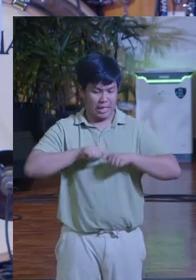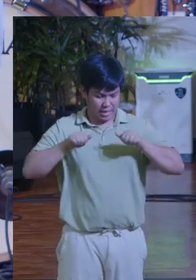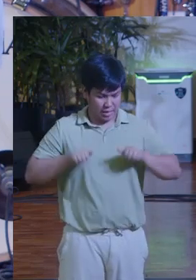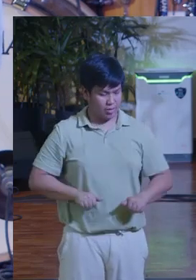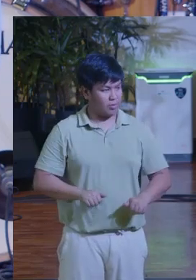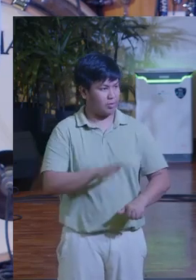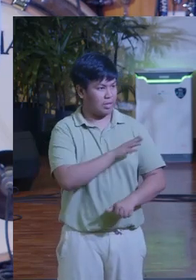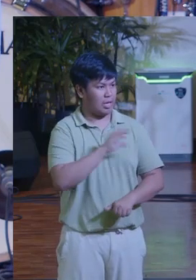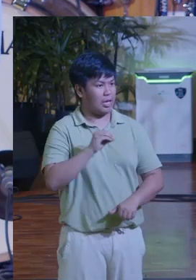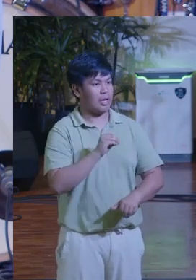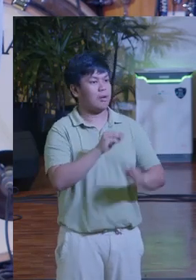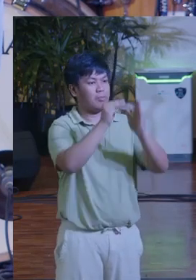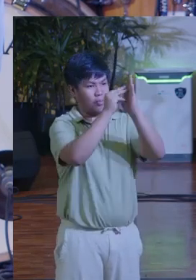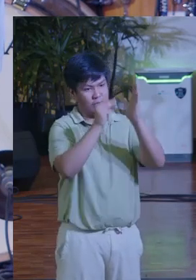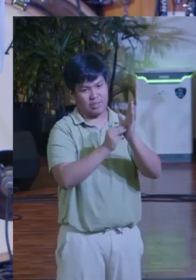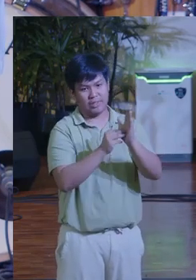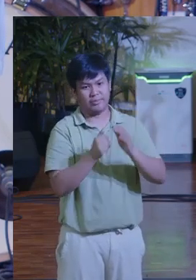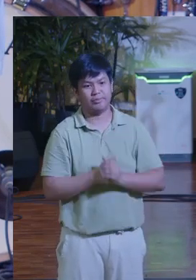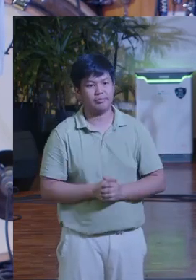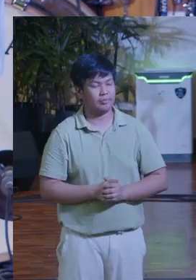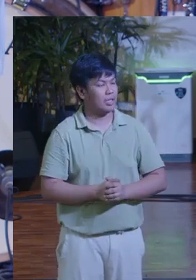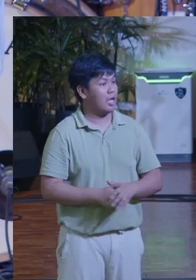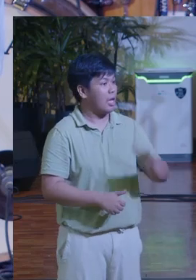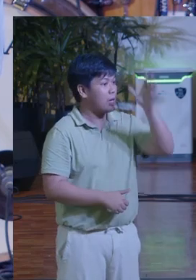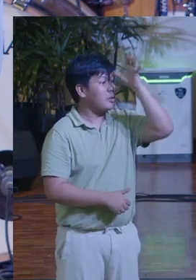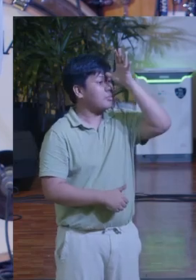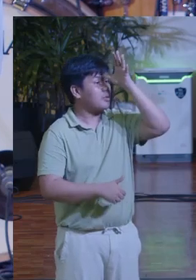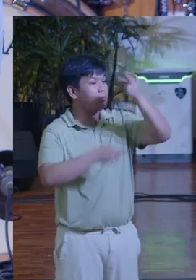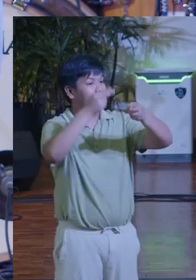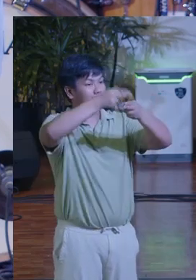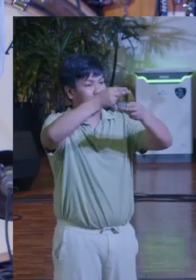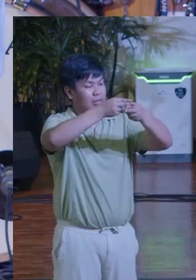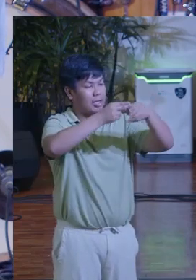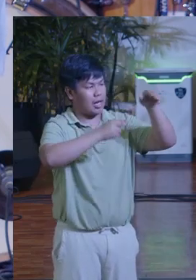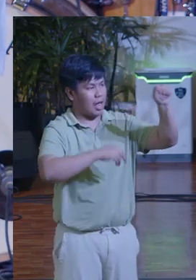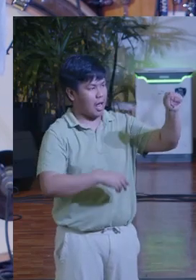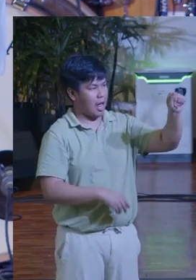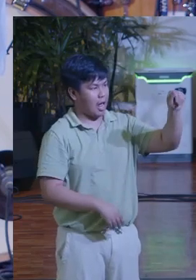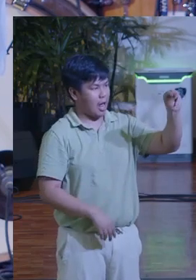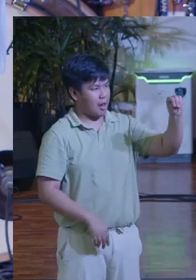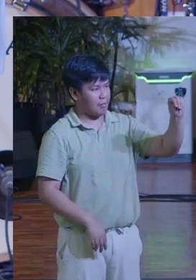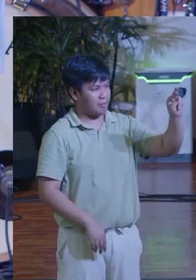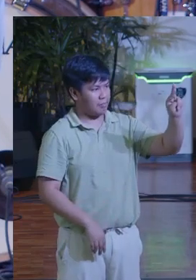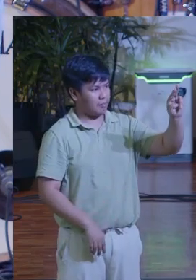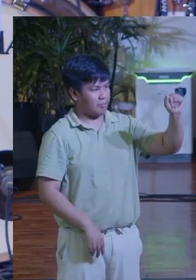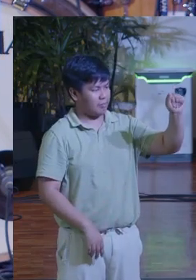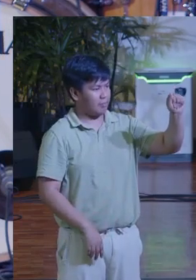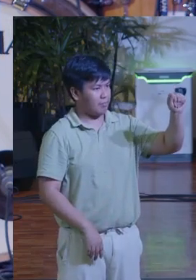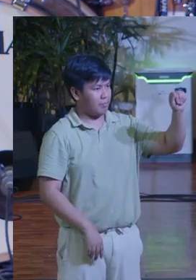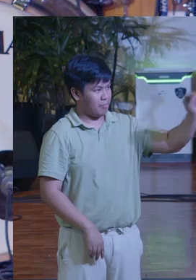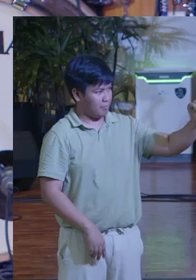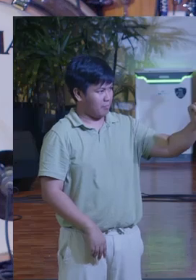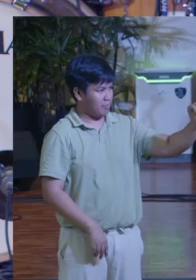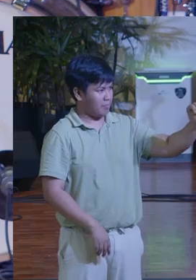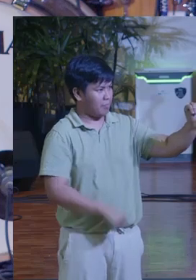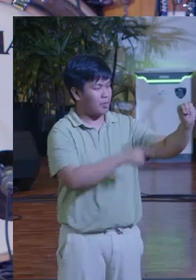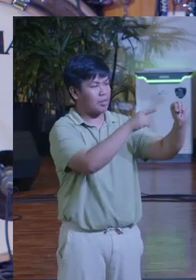ang sabi sa verse 20, Amram took his wife Jochebed, his father's sister.